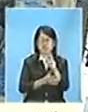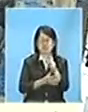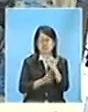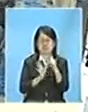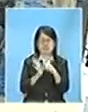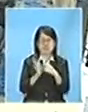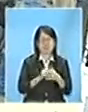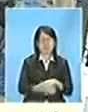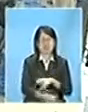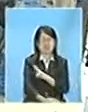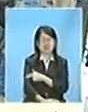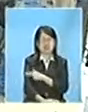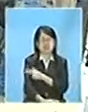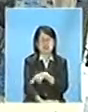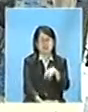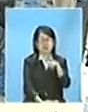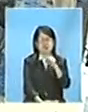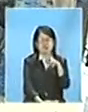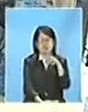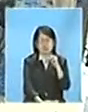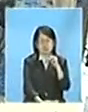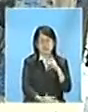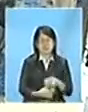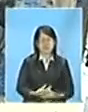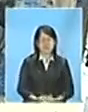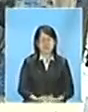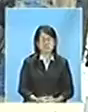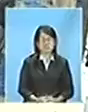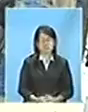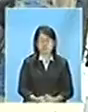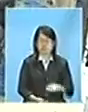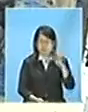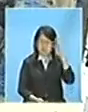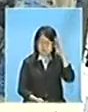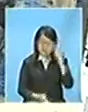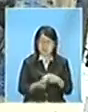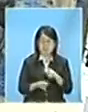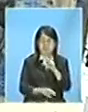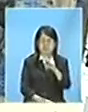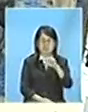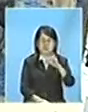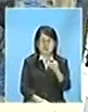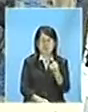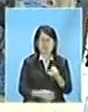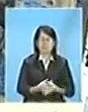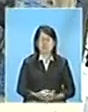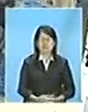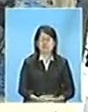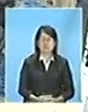ศาสตราจารย์สมจาตุศรีพิทักษ์พลเอกสมเจตบุญถนอม